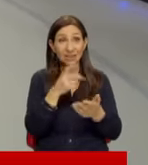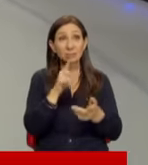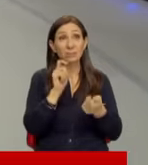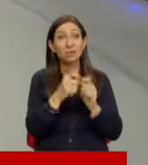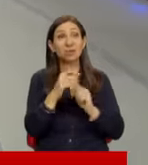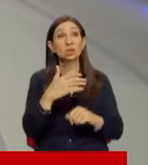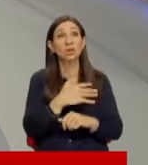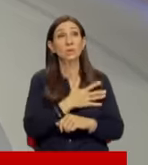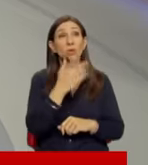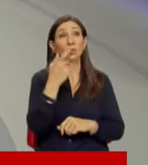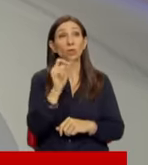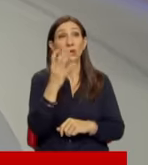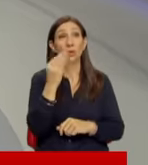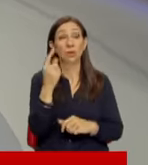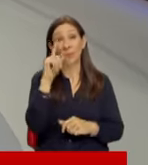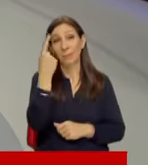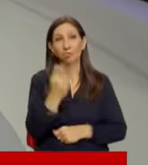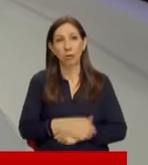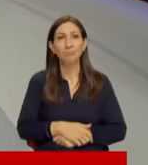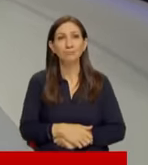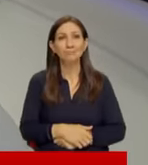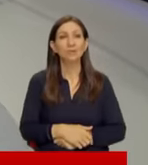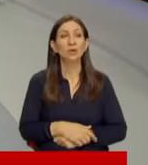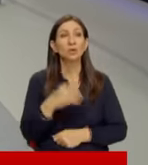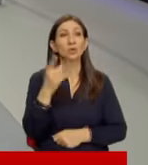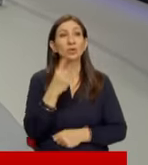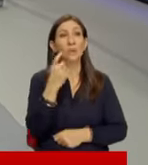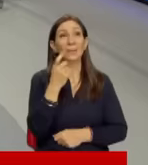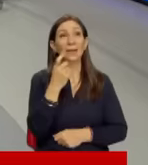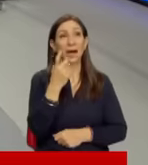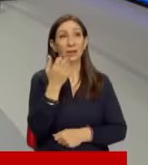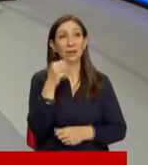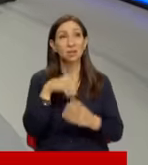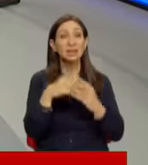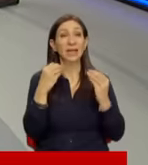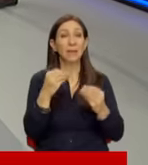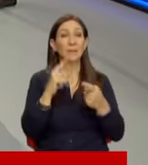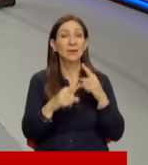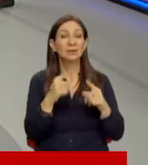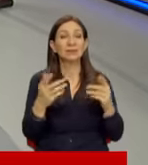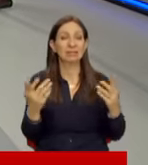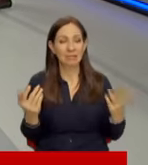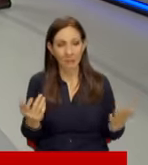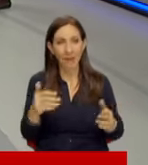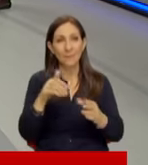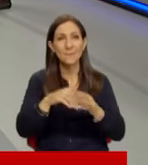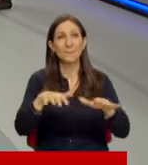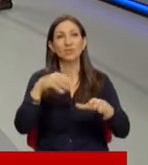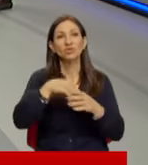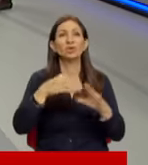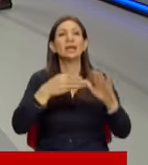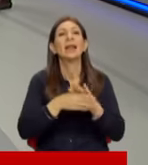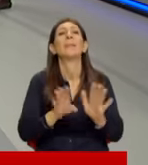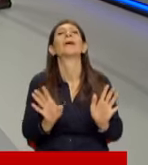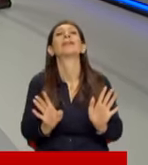Şimdi CHP'ninki 90 oldu tek başına. %1 kadar oy aldığı için İYİ Parti tabii ki mecliste,